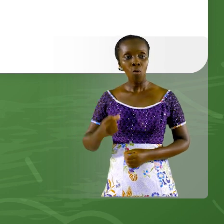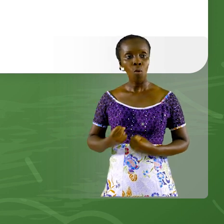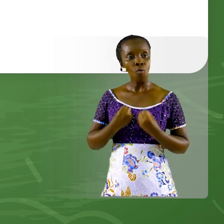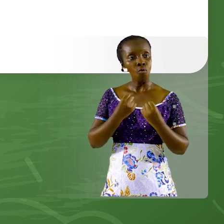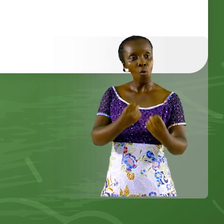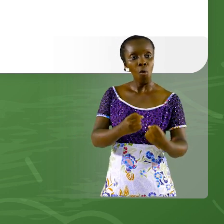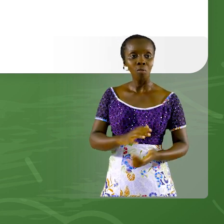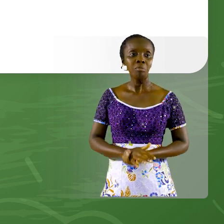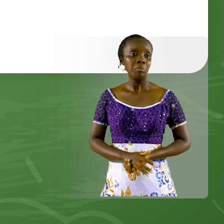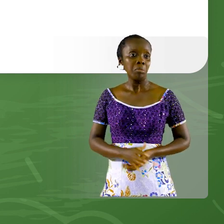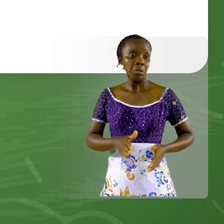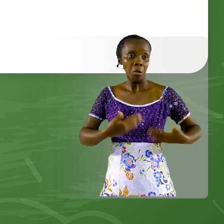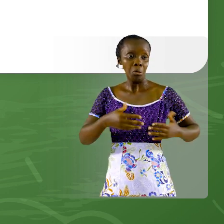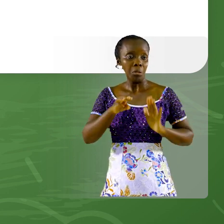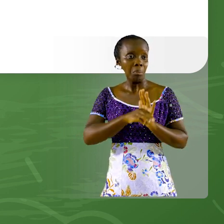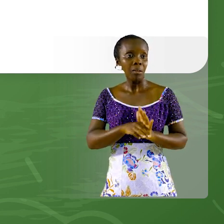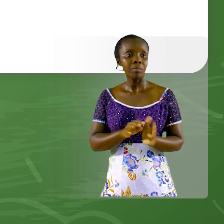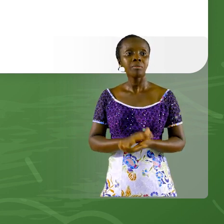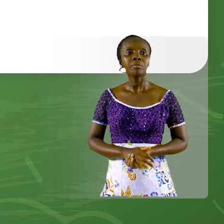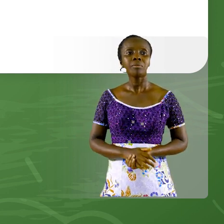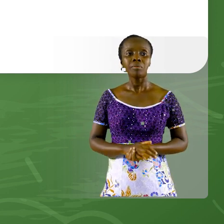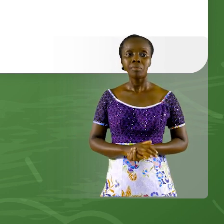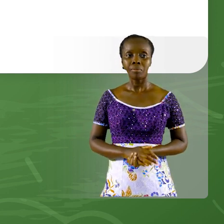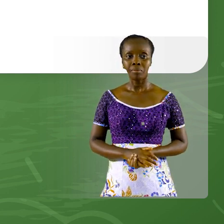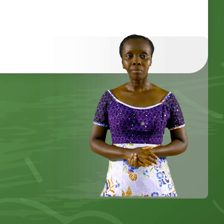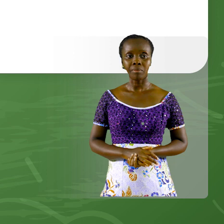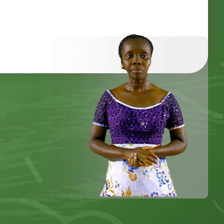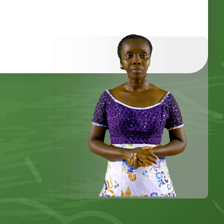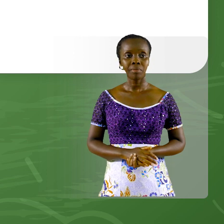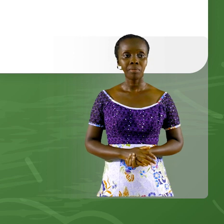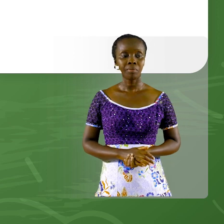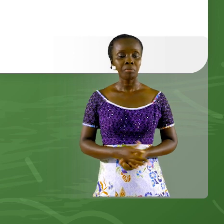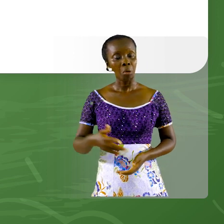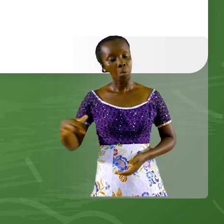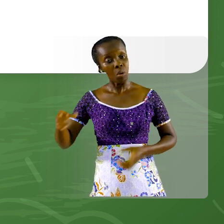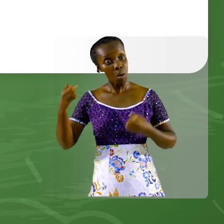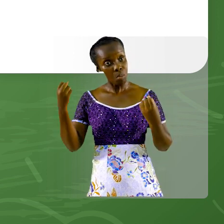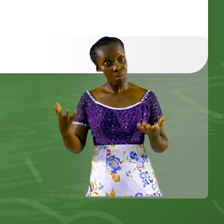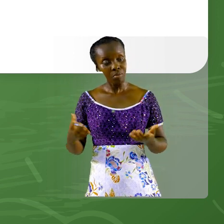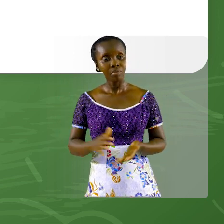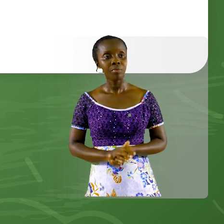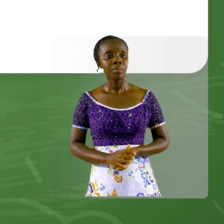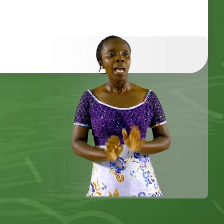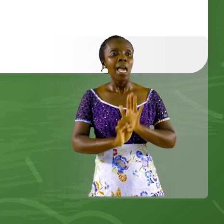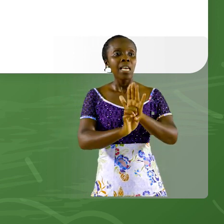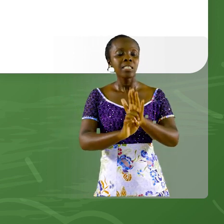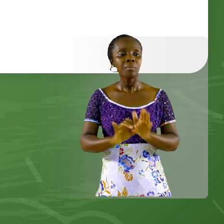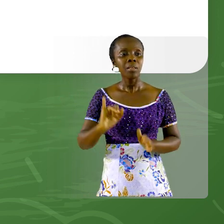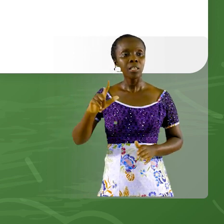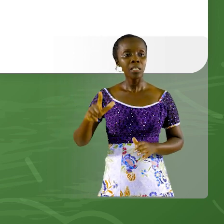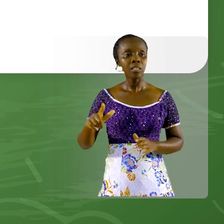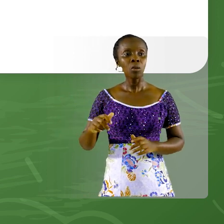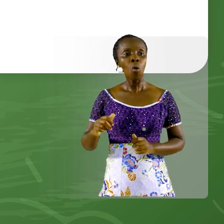mieux, heureusement, et ainsi de suite. En exemple, nous avons il